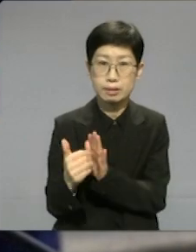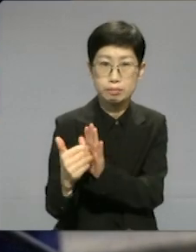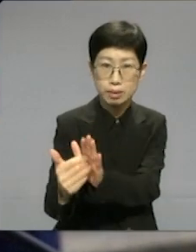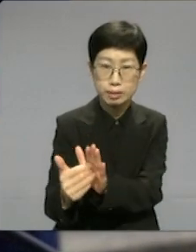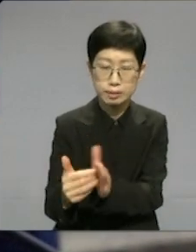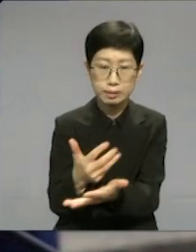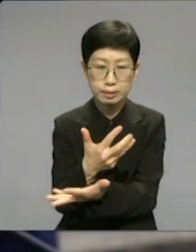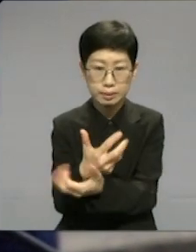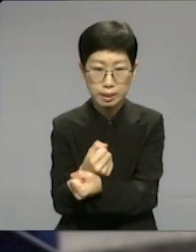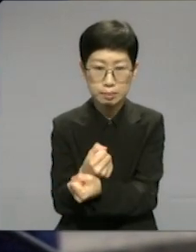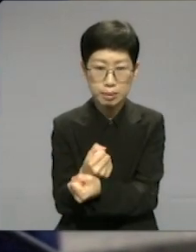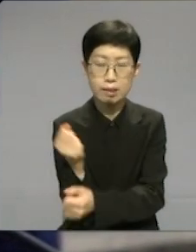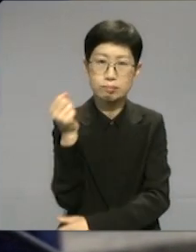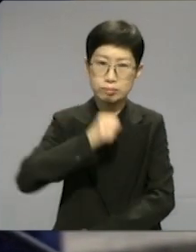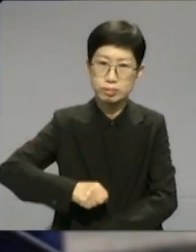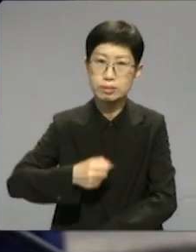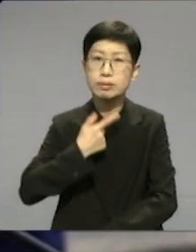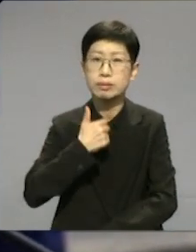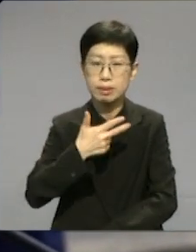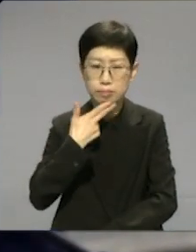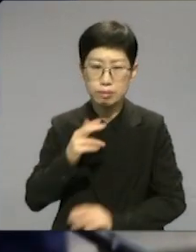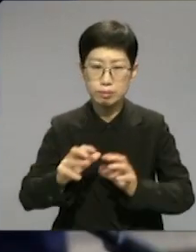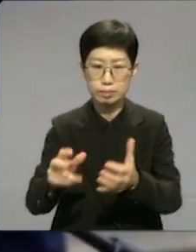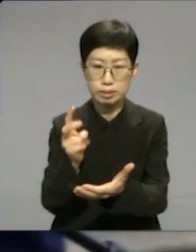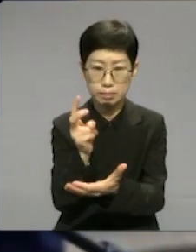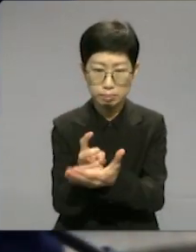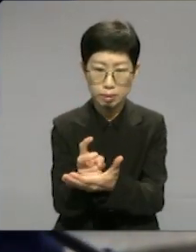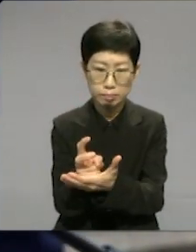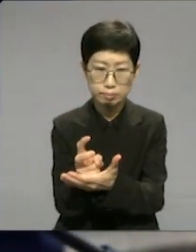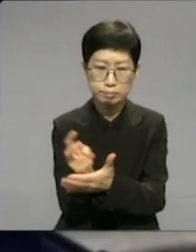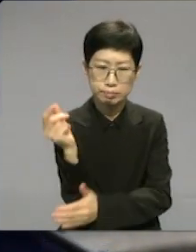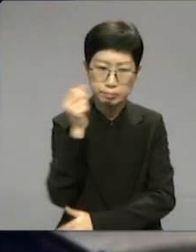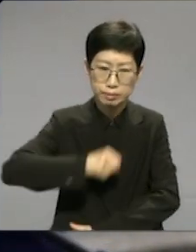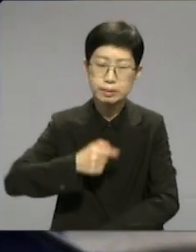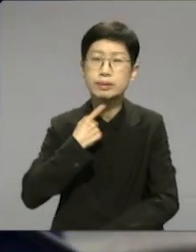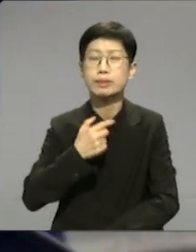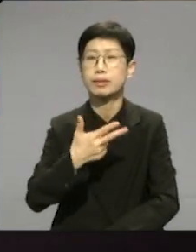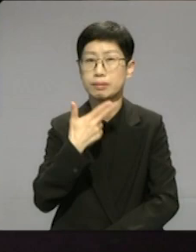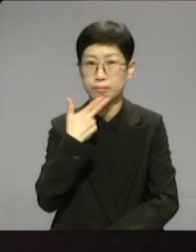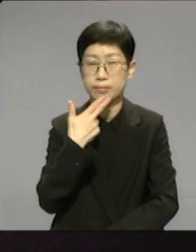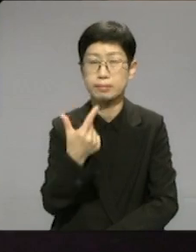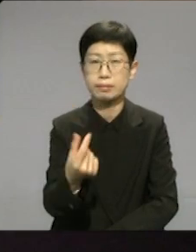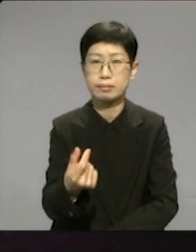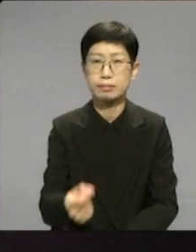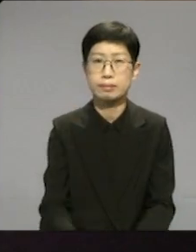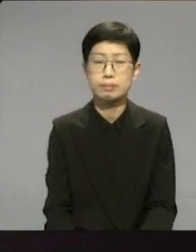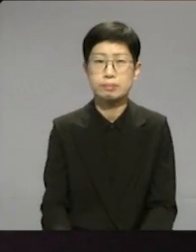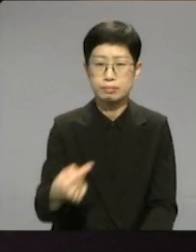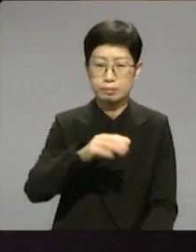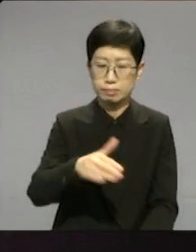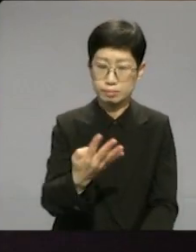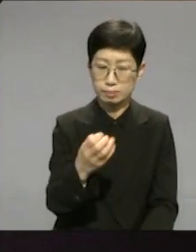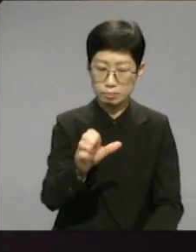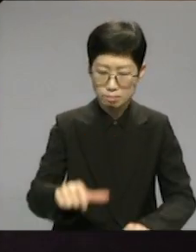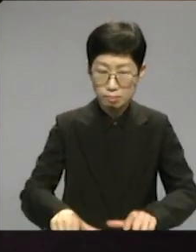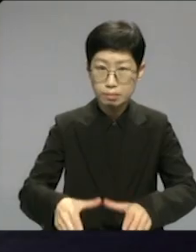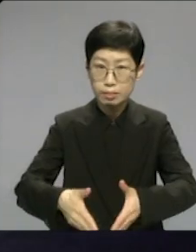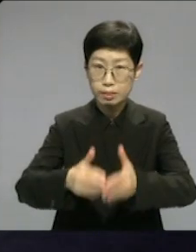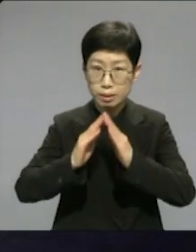Genocide Convention nor international humanitarian law. Neither directly nor indirectly. 1945년